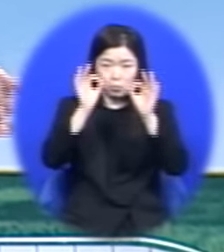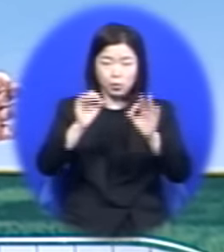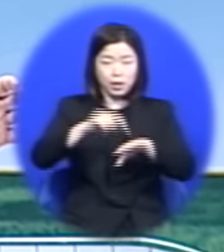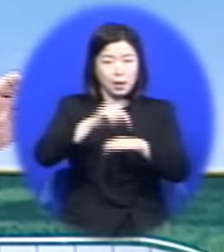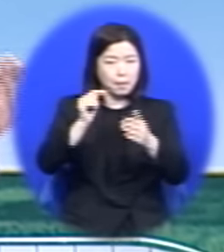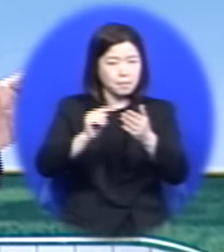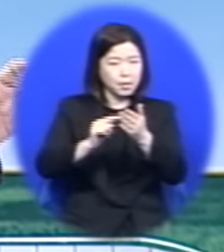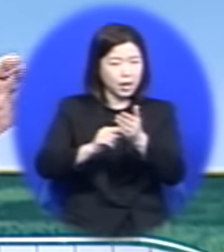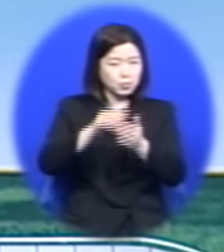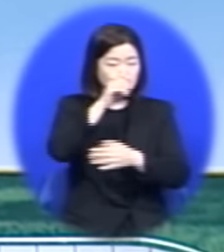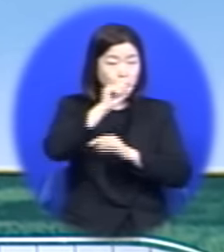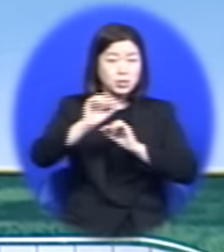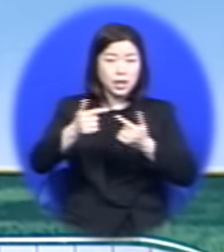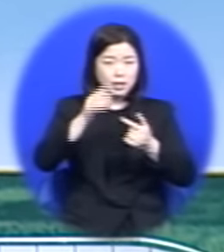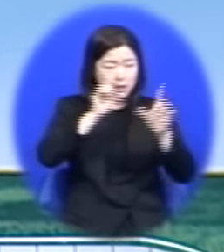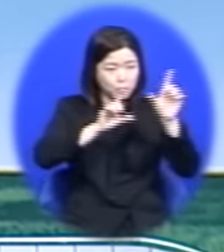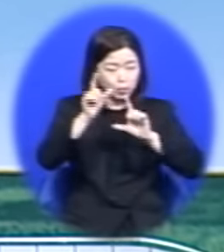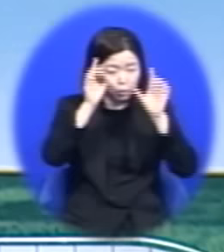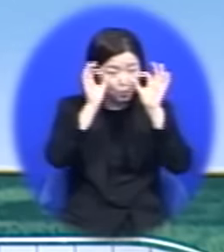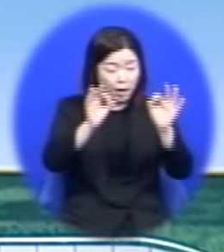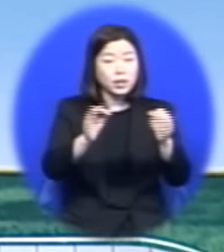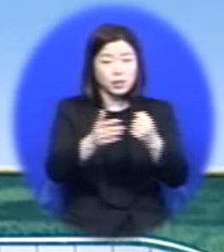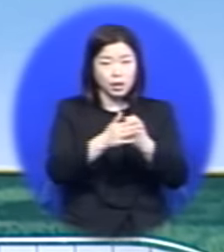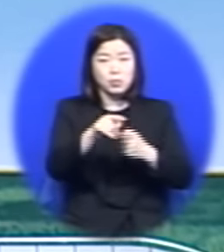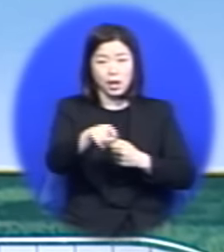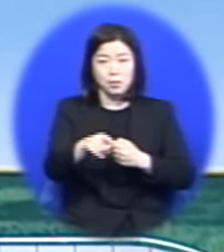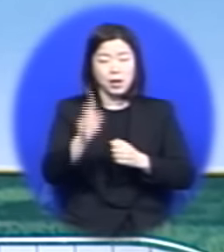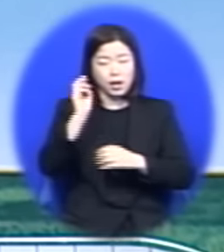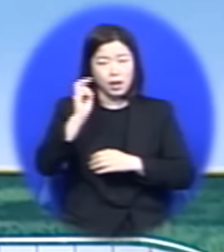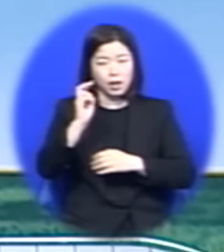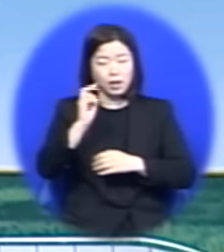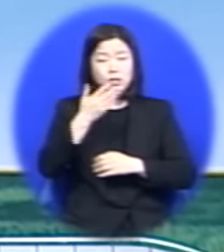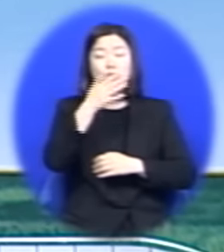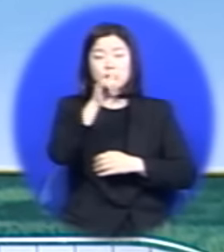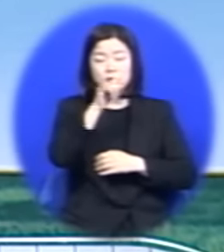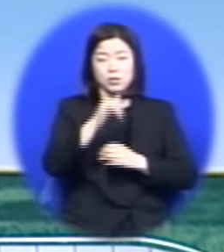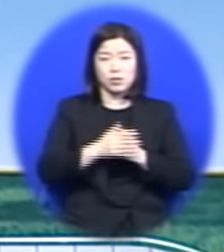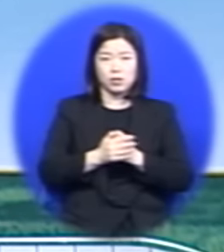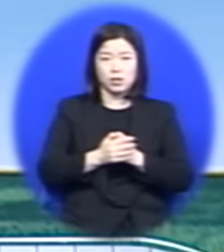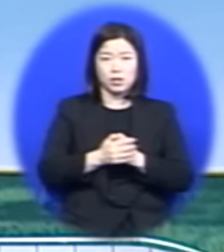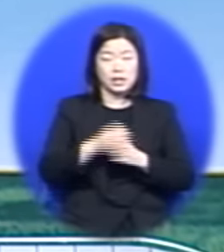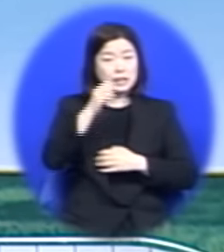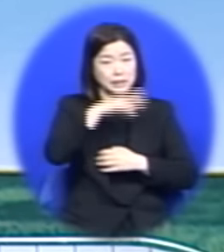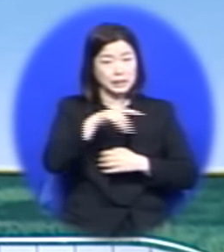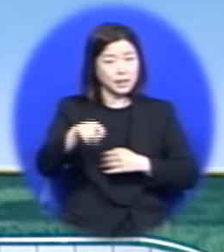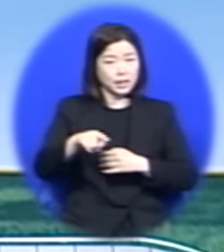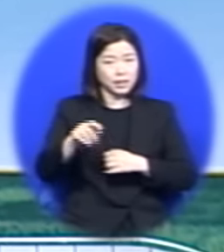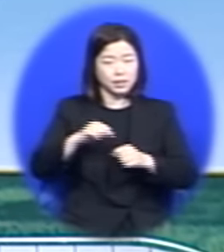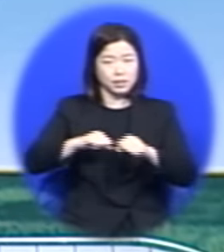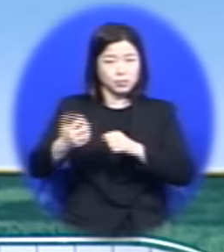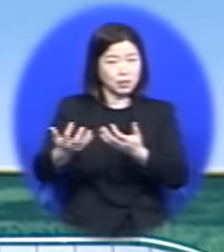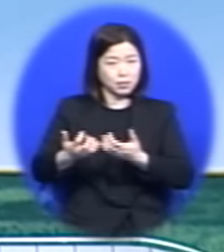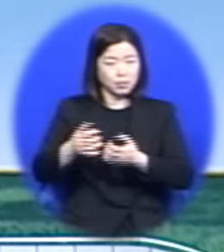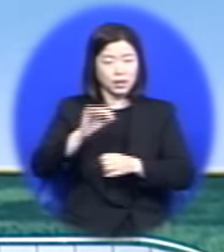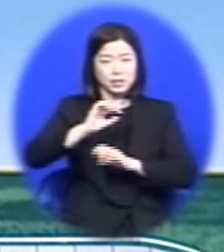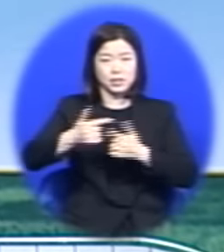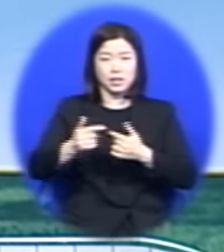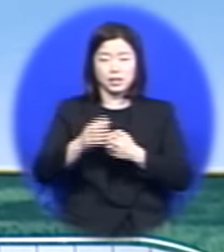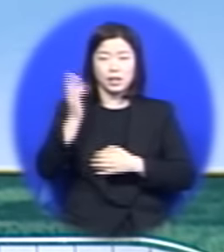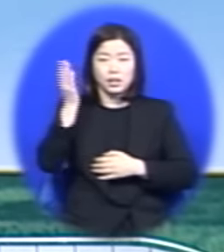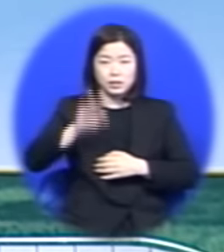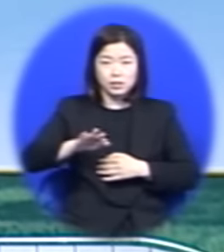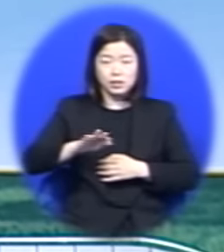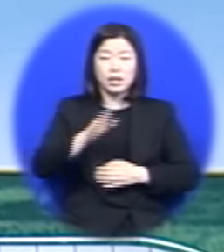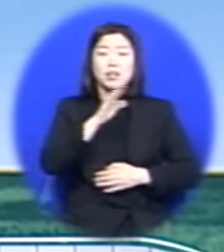전혀 들지 않는 어떤 모습을 보았기 때문에 그랬겠지요. 괜히 그랬겠습니까? 그러나